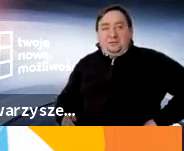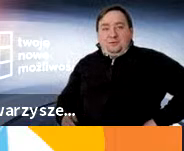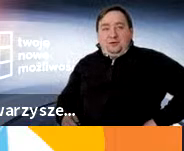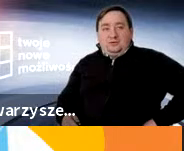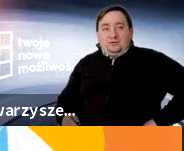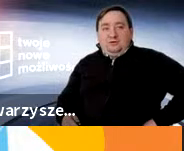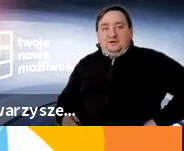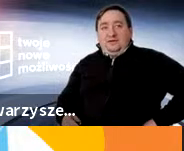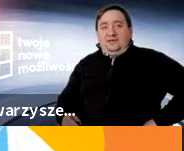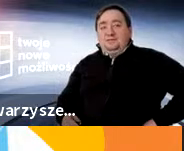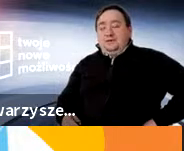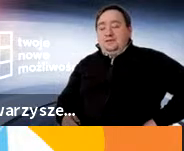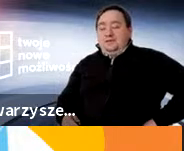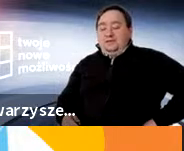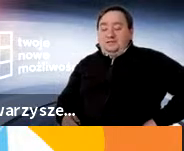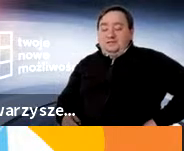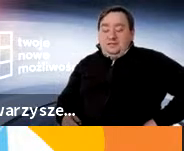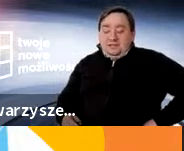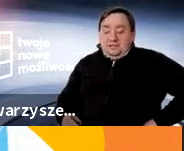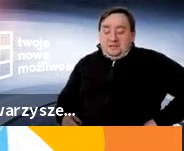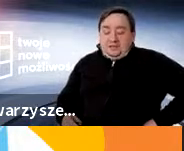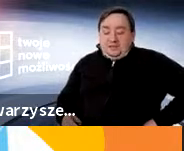osobę do takiego pełnego studiowania,